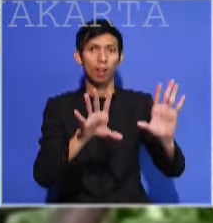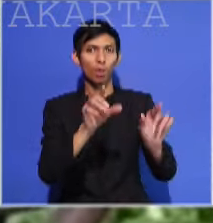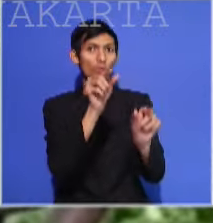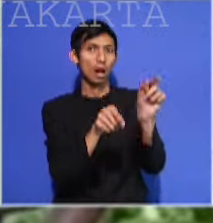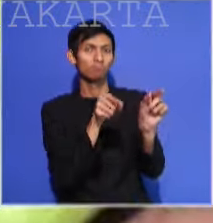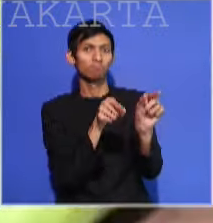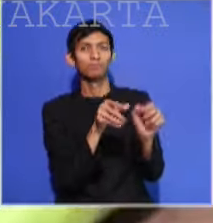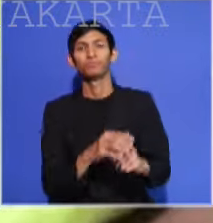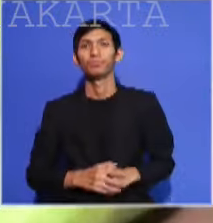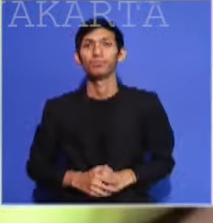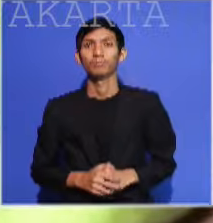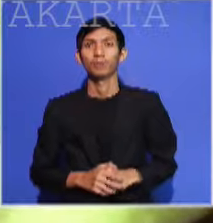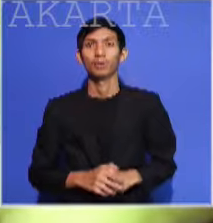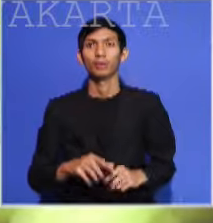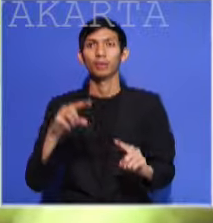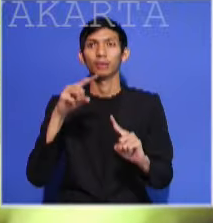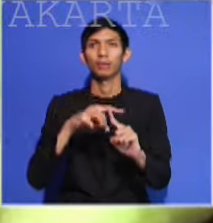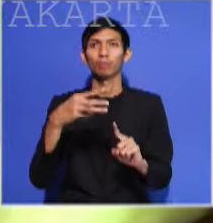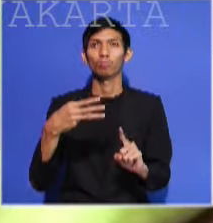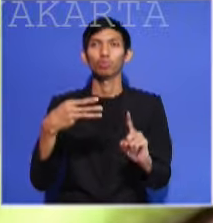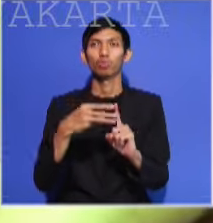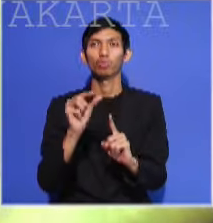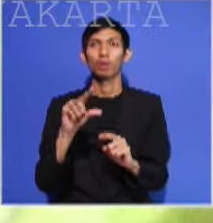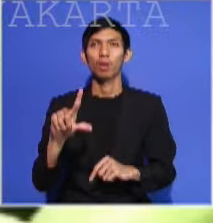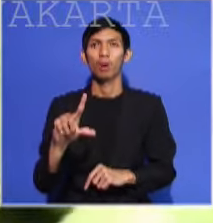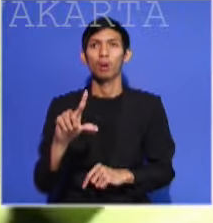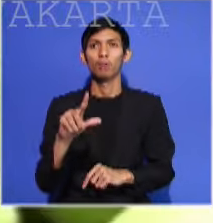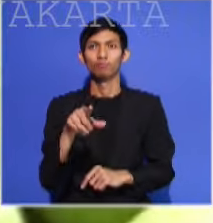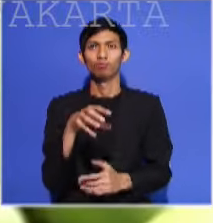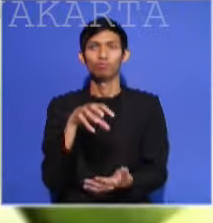lalatan tempel. Hendri Saputra lan Harif Yuda Asung Palapuran.